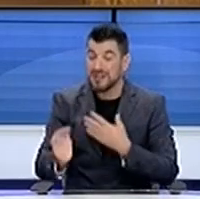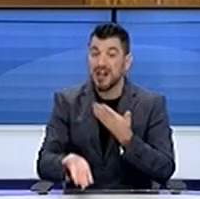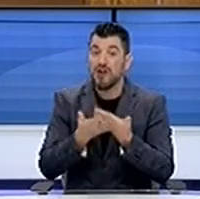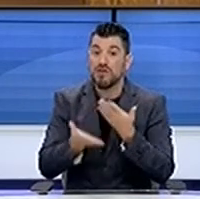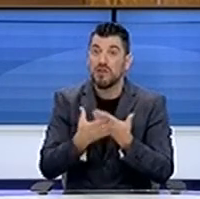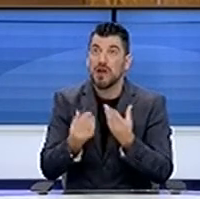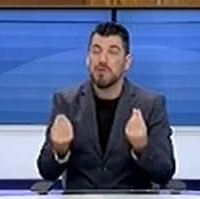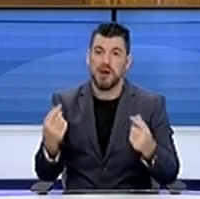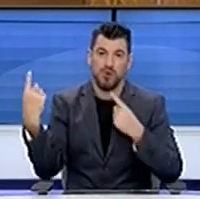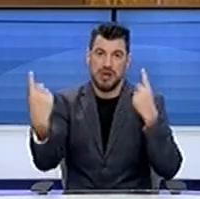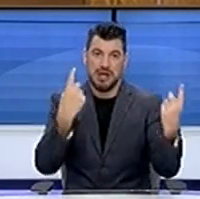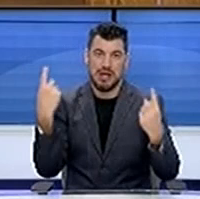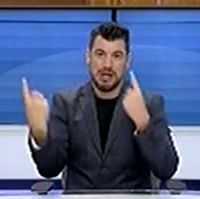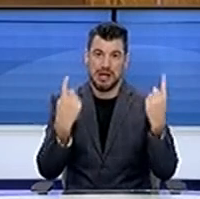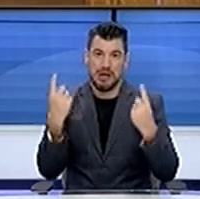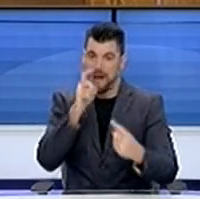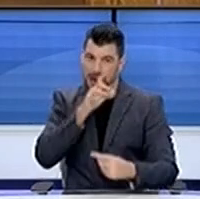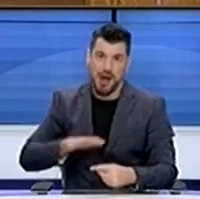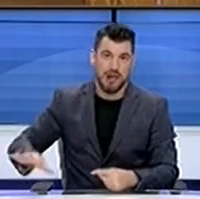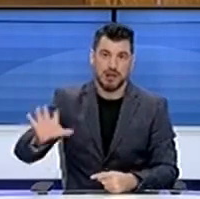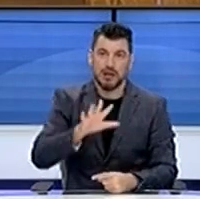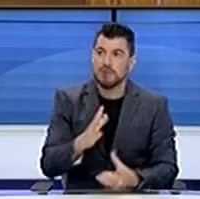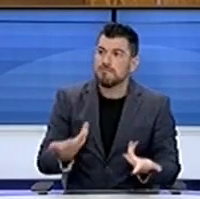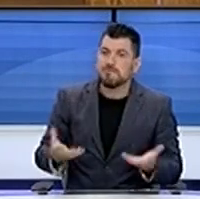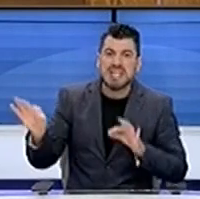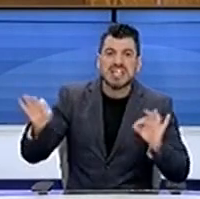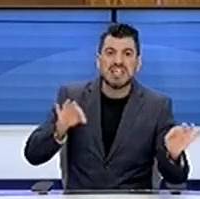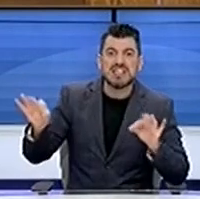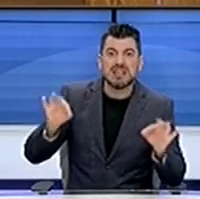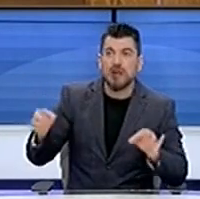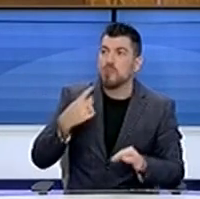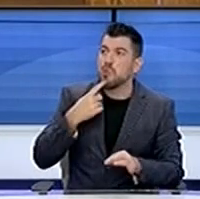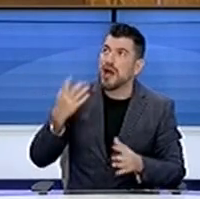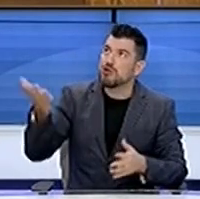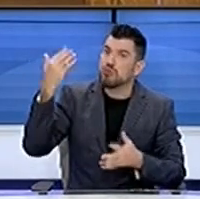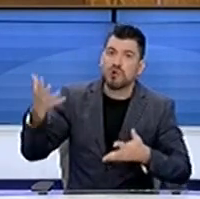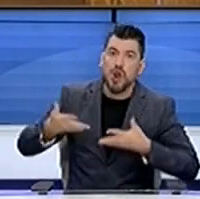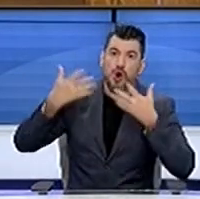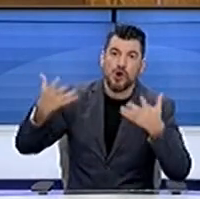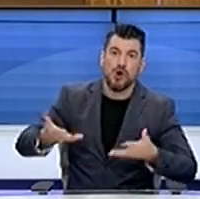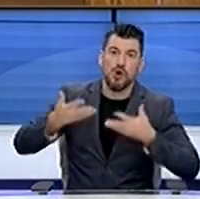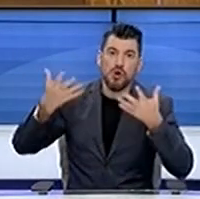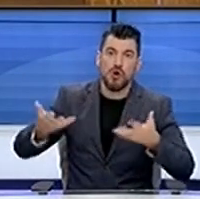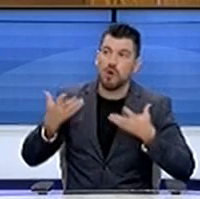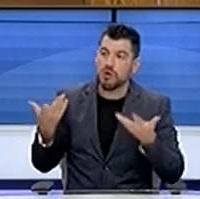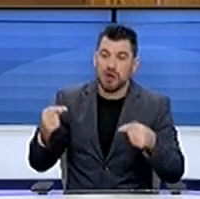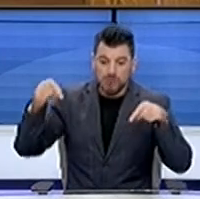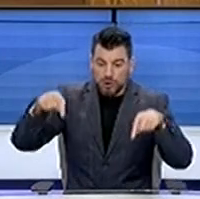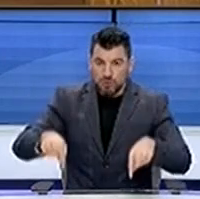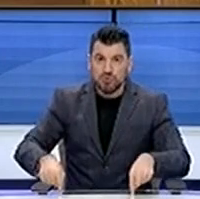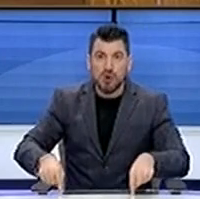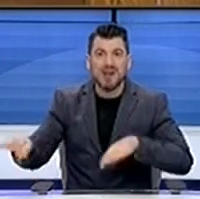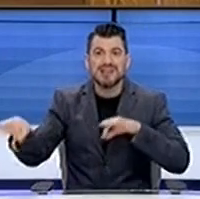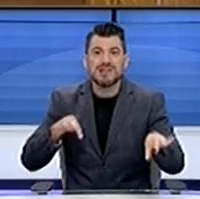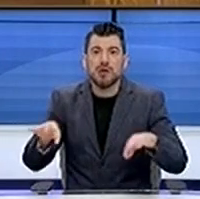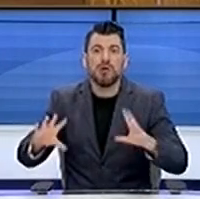του Λεκανοπεδίου. Πού ήταν αυτό το εξειδικευμένο σχέδιο, όταν καίγονταν ανεξέλεγκτα για 10